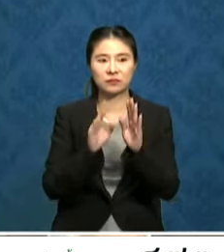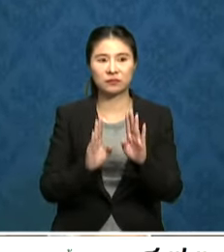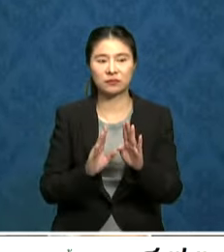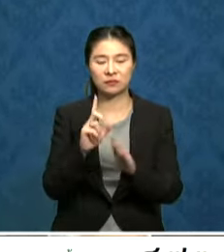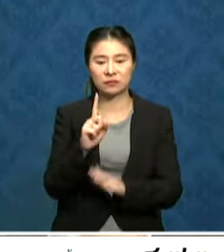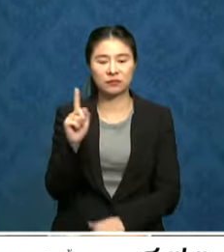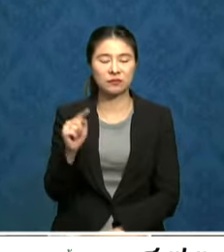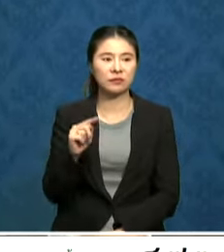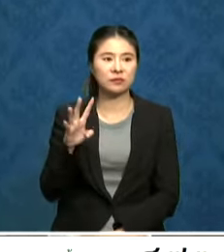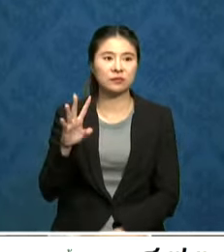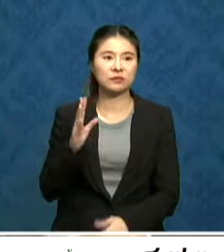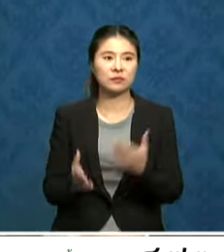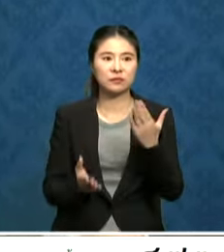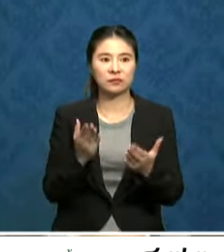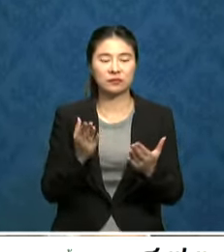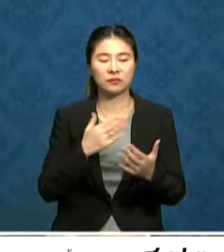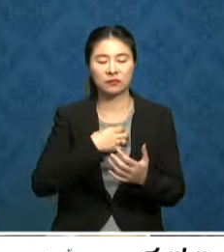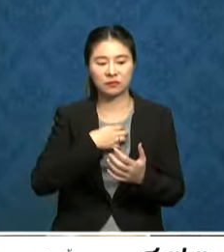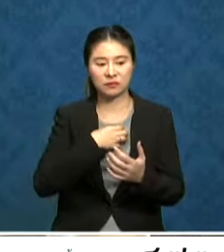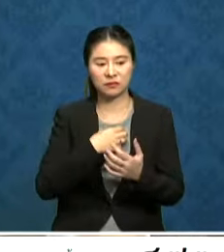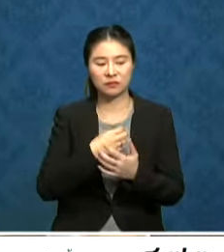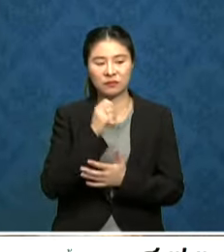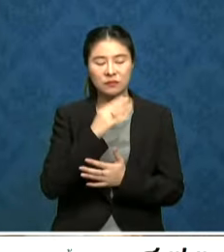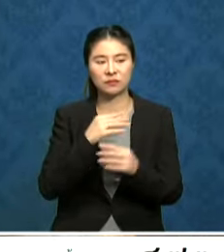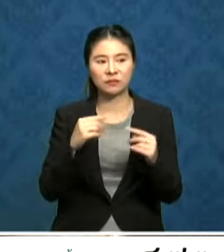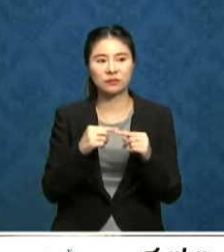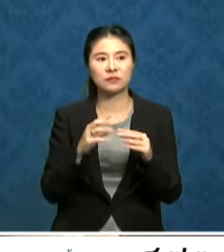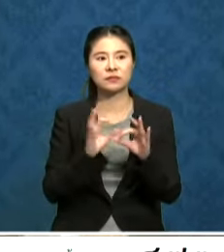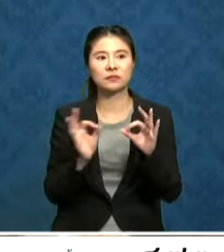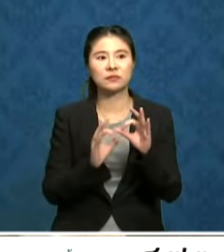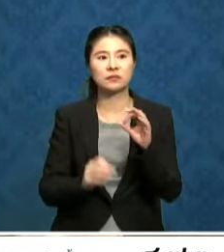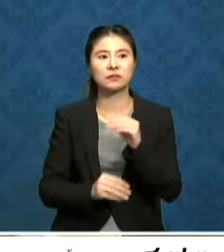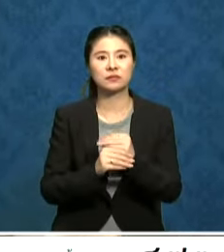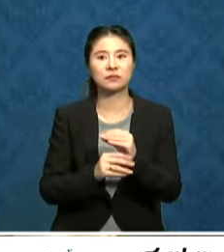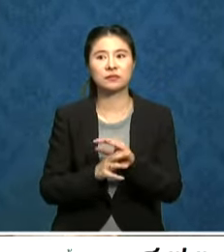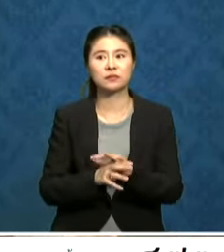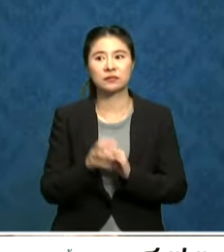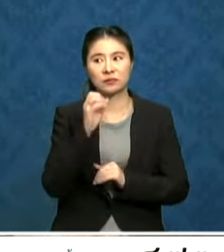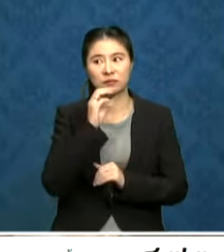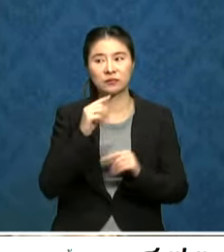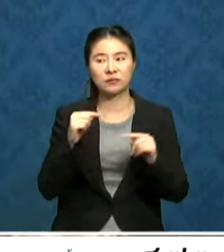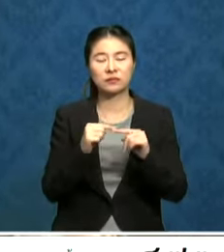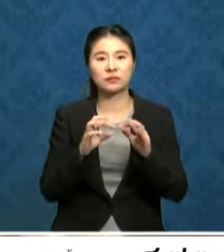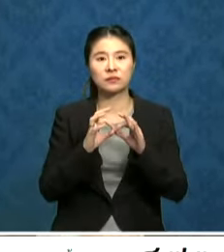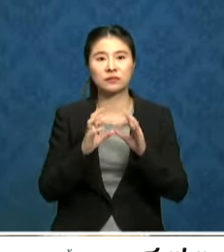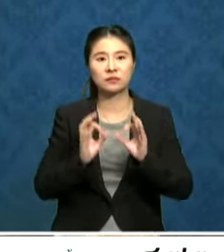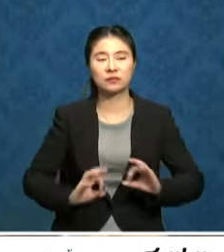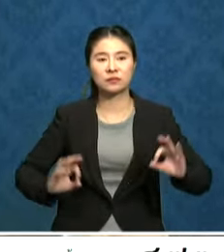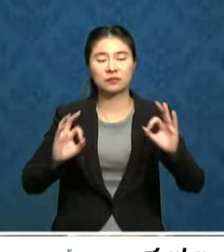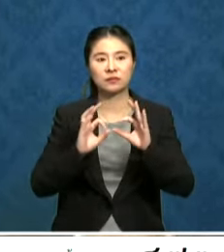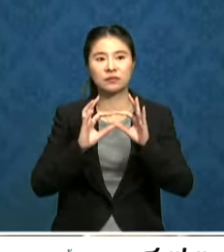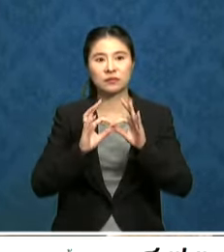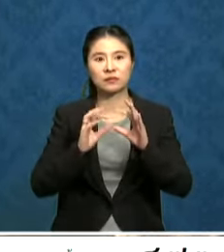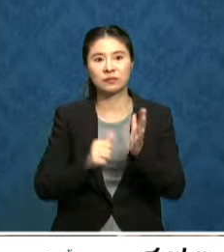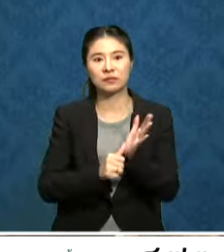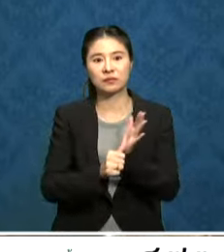4ก็ตามท่านประธานคะดิฉันอยากจะขอกล่าวอะไรเพิ่มเติมสักเล็กน้อยเพื่อตอกย้ำค่ะถึงความสำคัญของการแก้